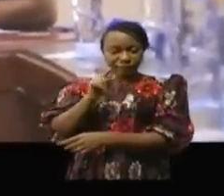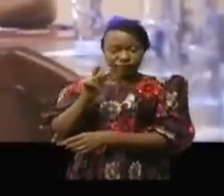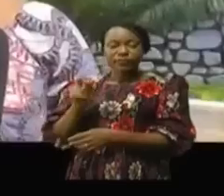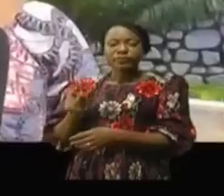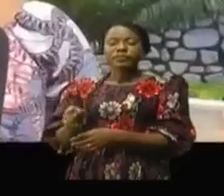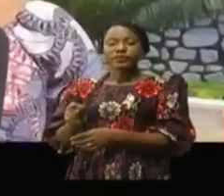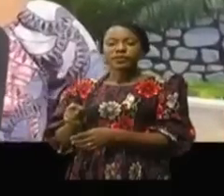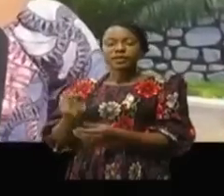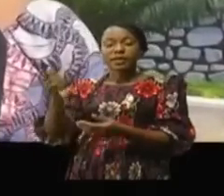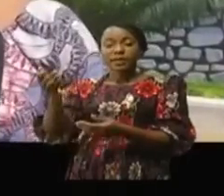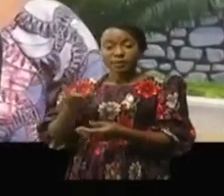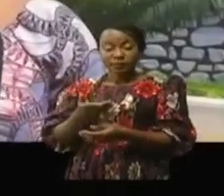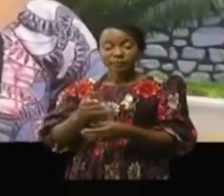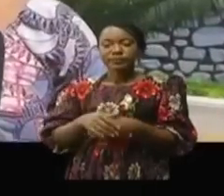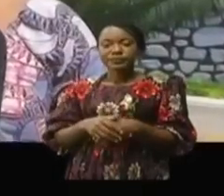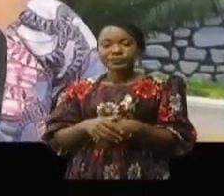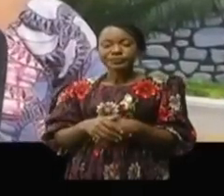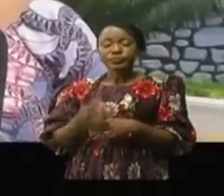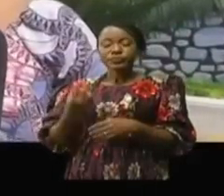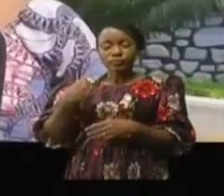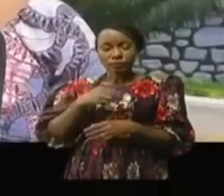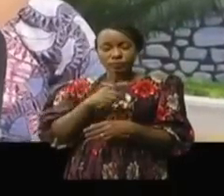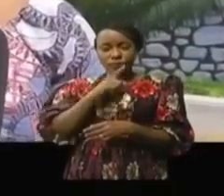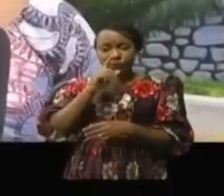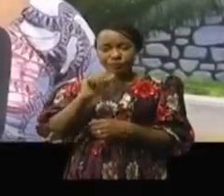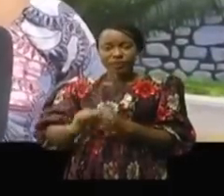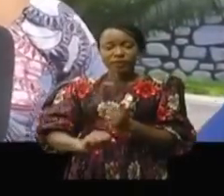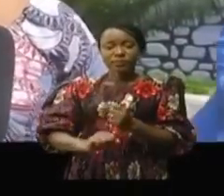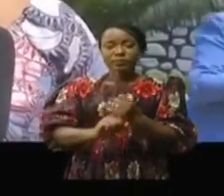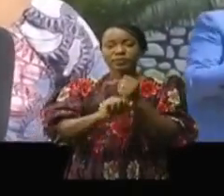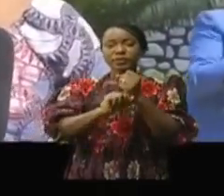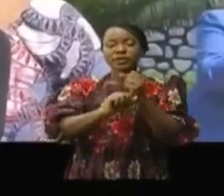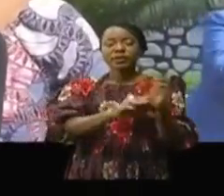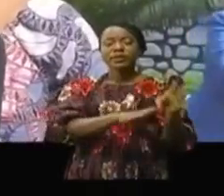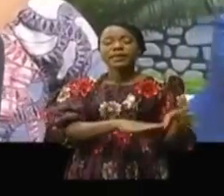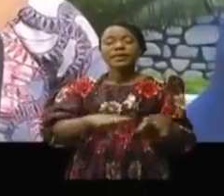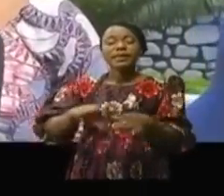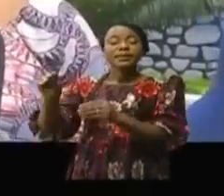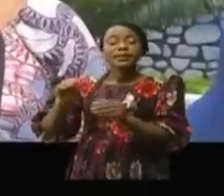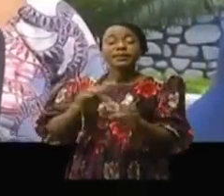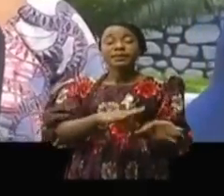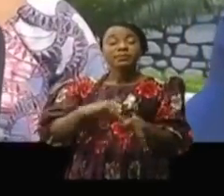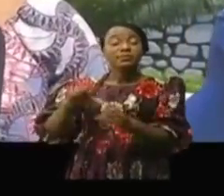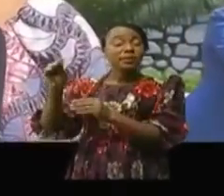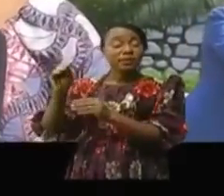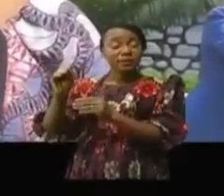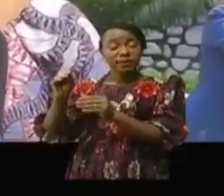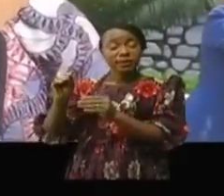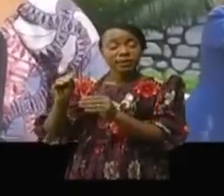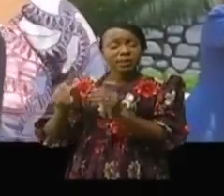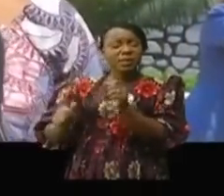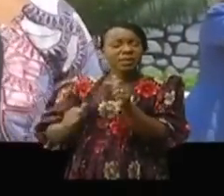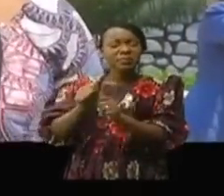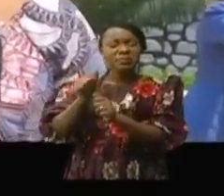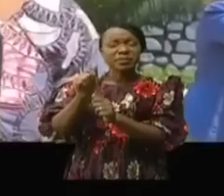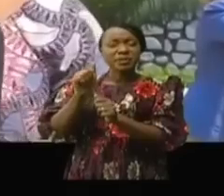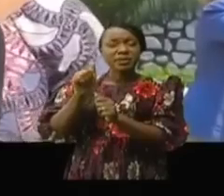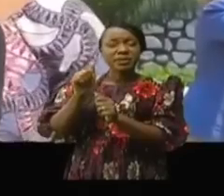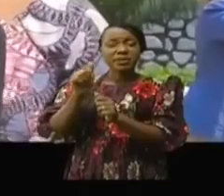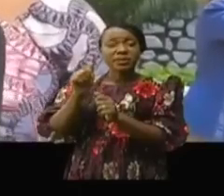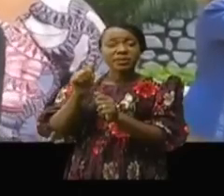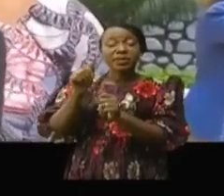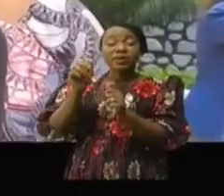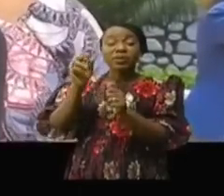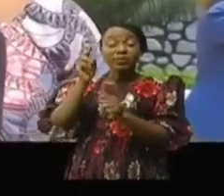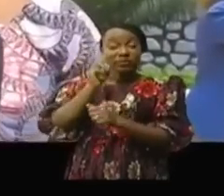Kashama Johnny. Nous devons appuyer continuellement les déplacés qui sont de plus en plus vulnérables. Nous sommes une agence de